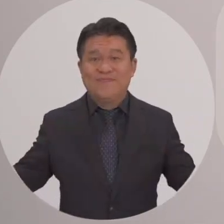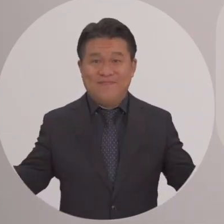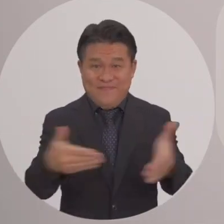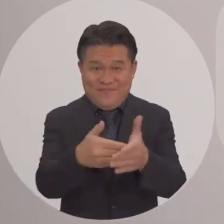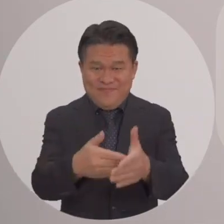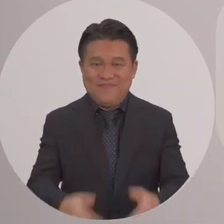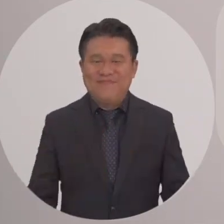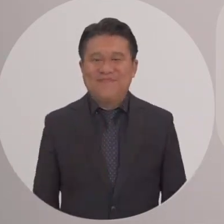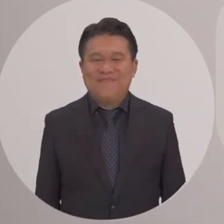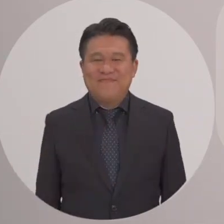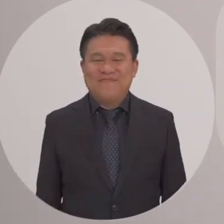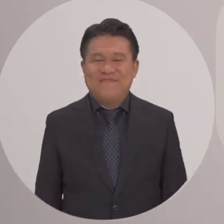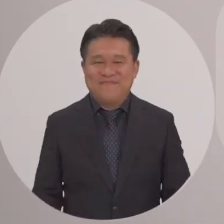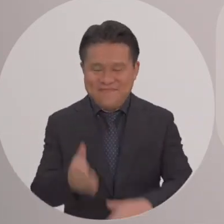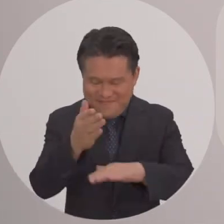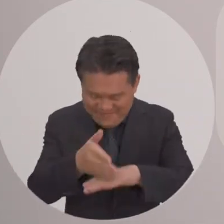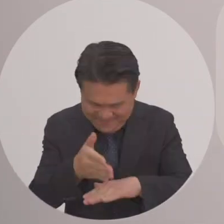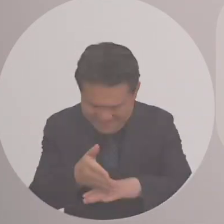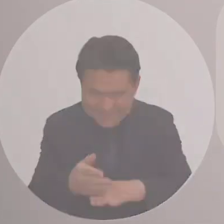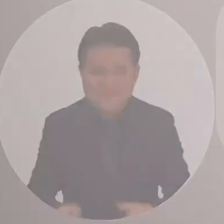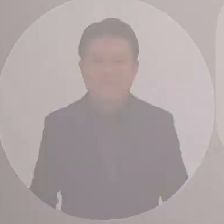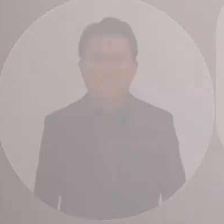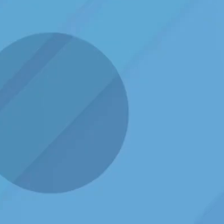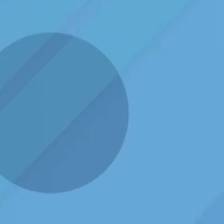전문교육을 마치겠습니다. 감사합니다.